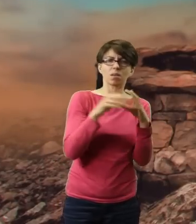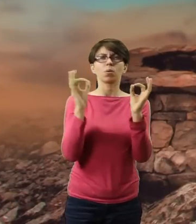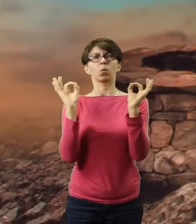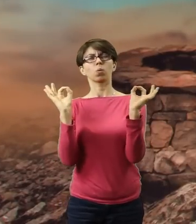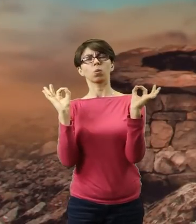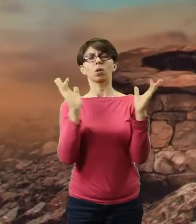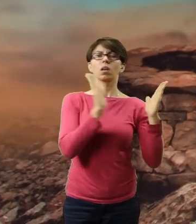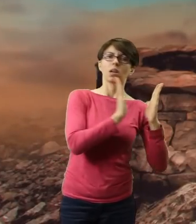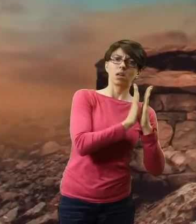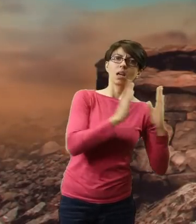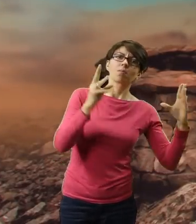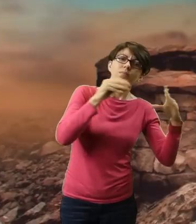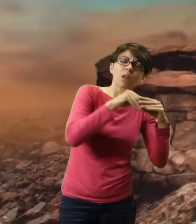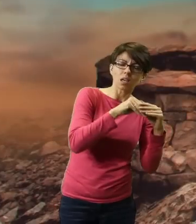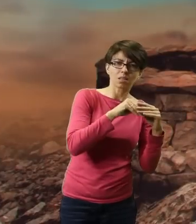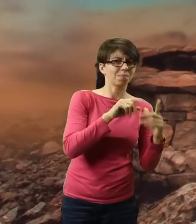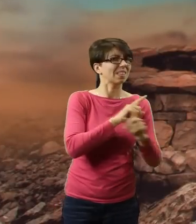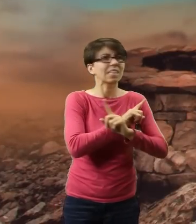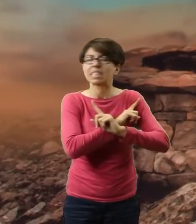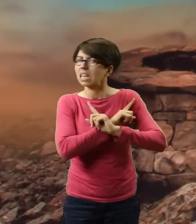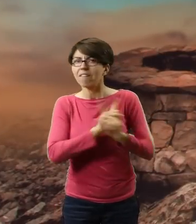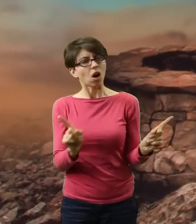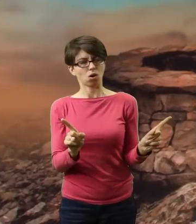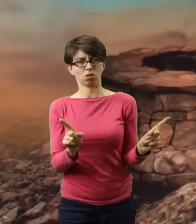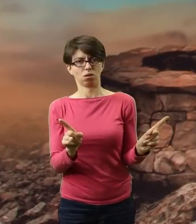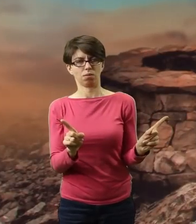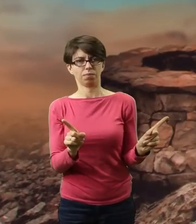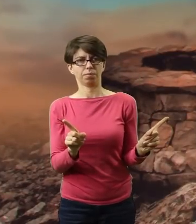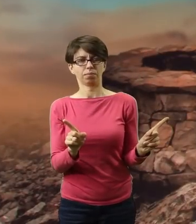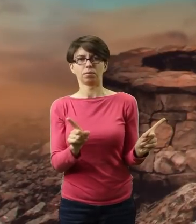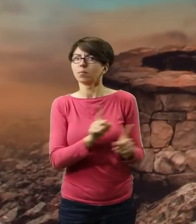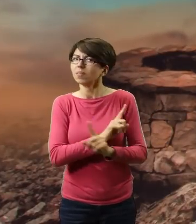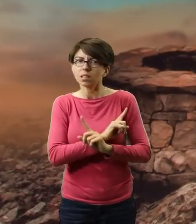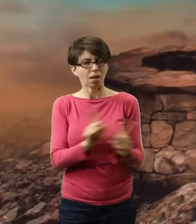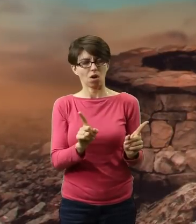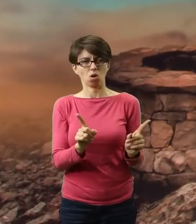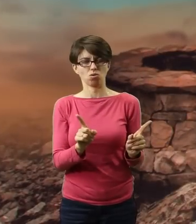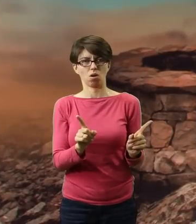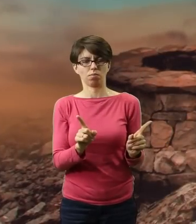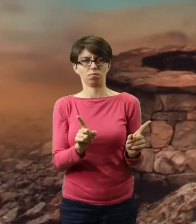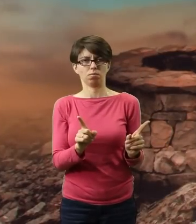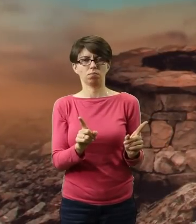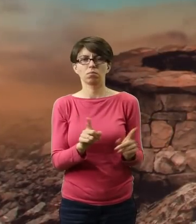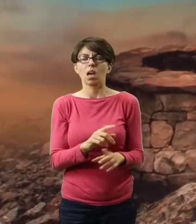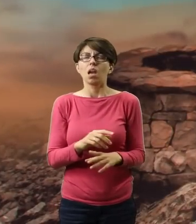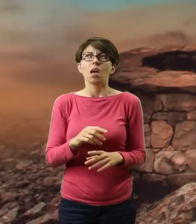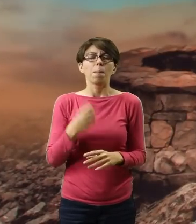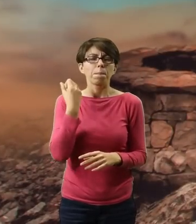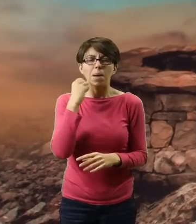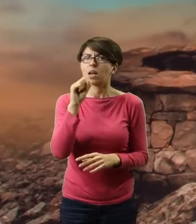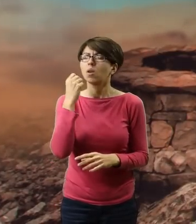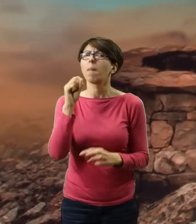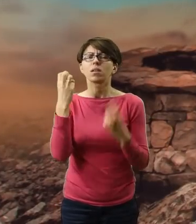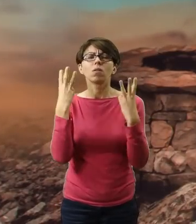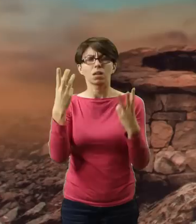opinii świętości który który promuje jogę w kościele są zakony całe które